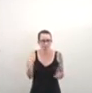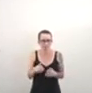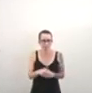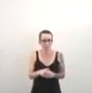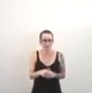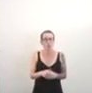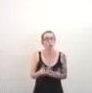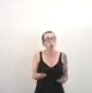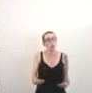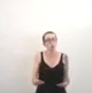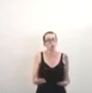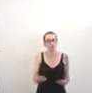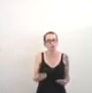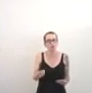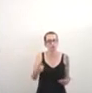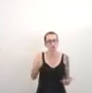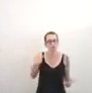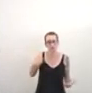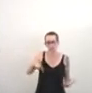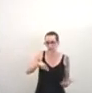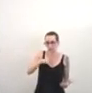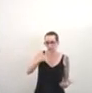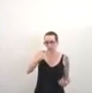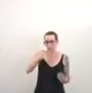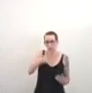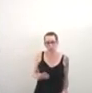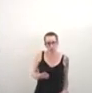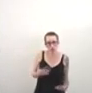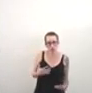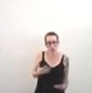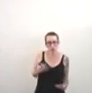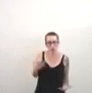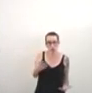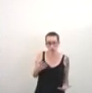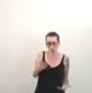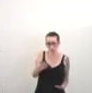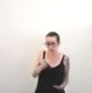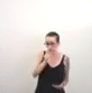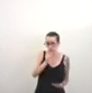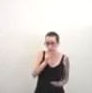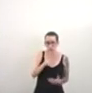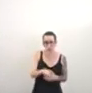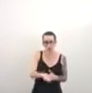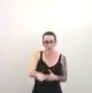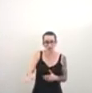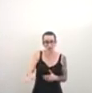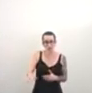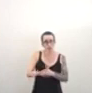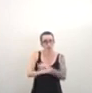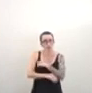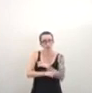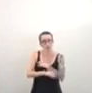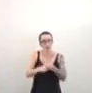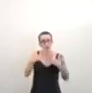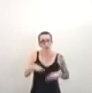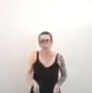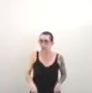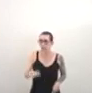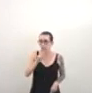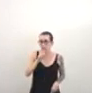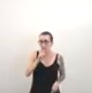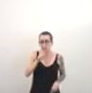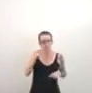Aujourd'hui, passé la déception de voir que la petite enfance n'a toujours pas de secrétariat d'État ou de ministère